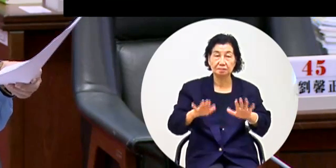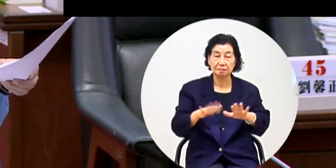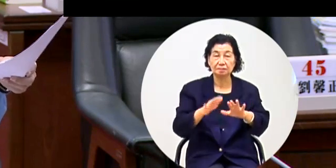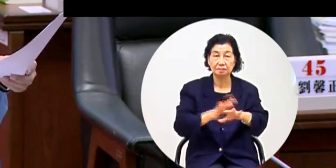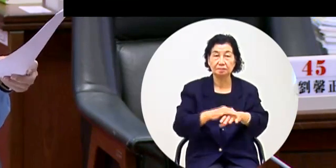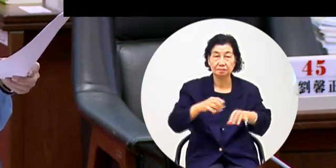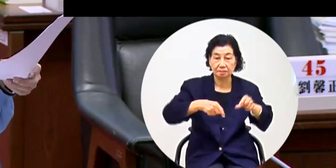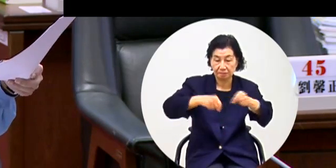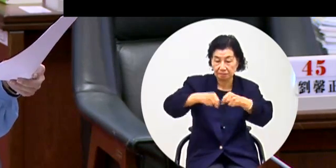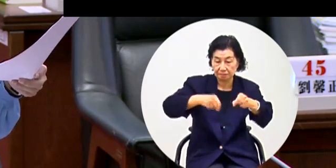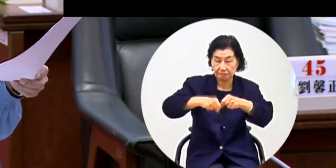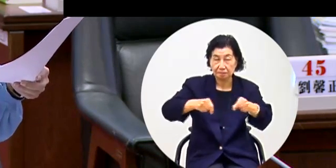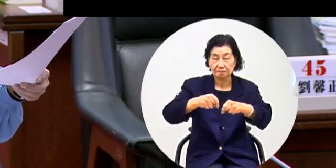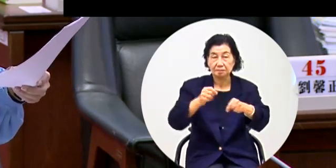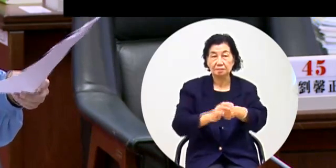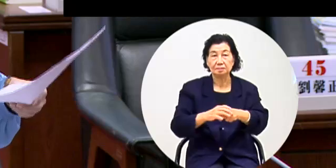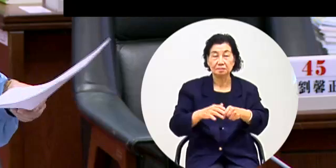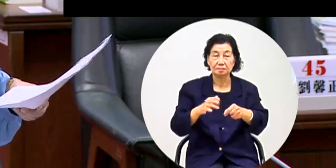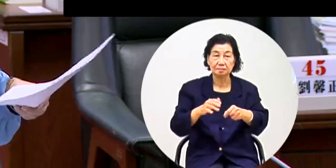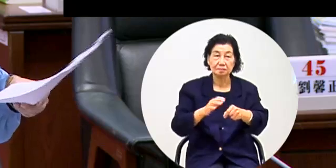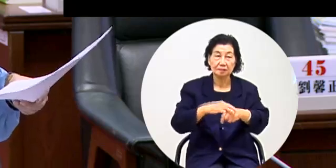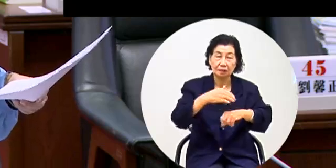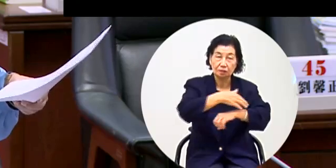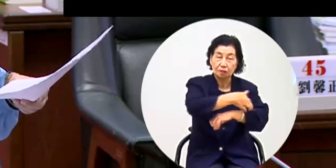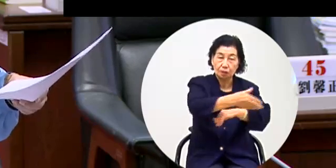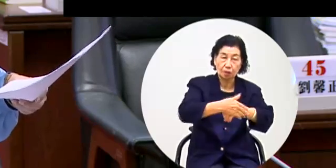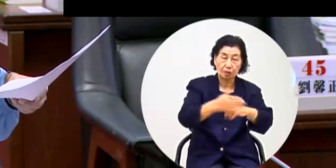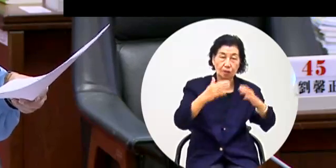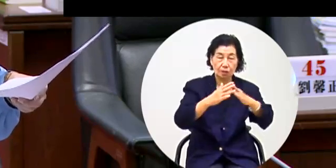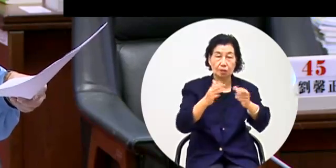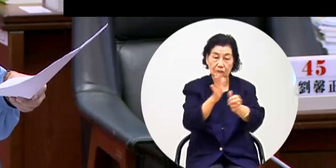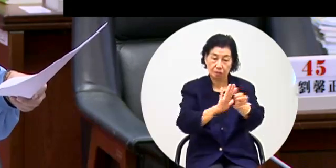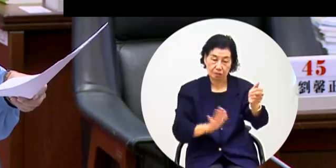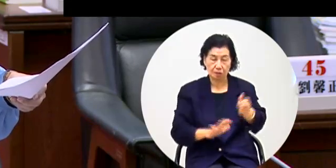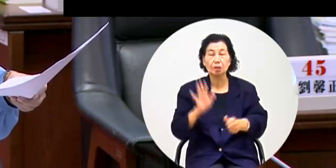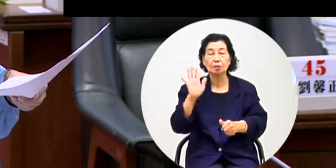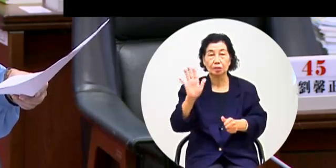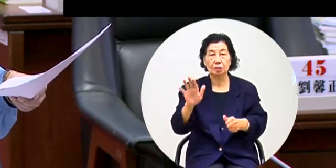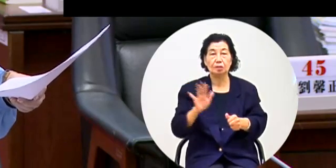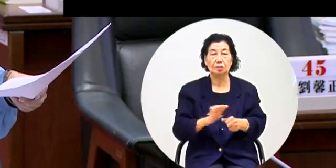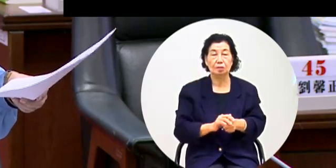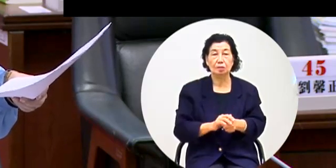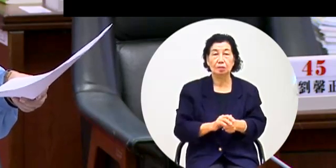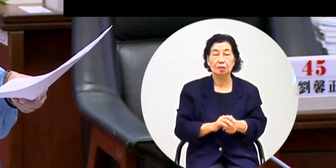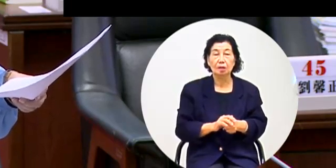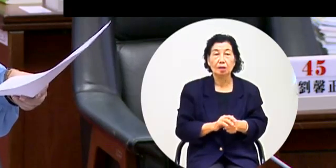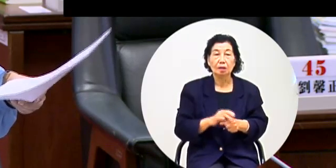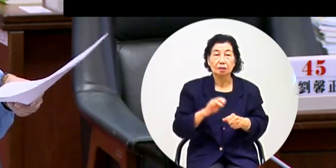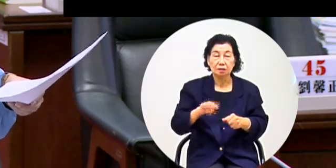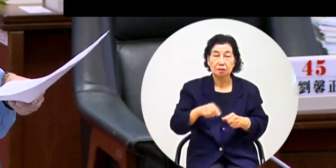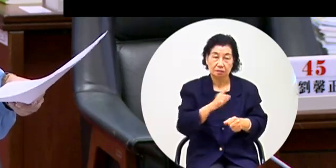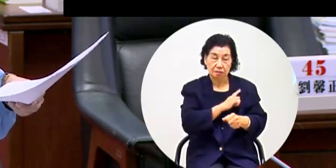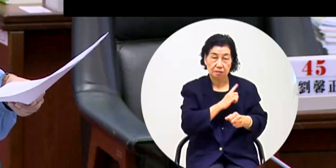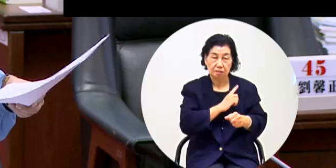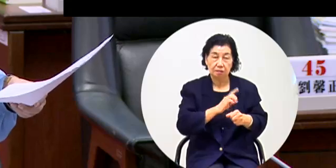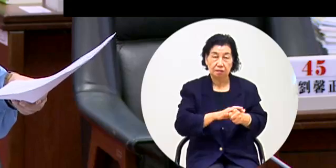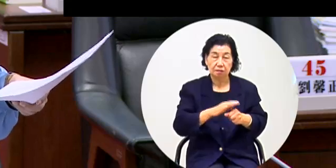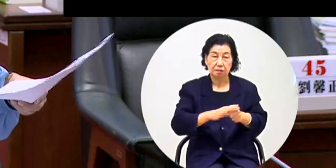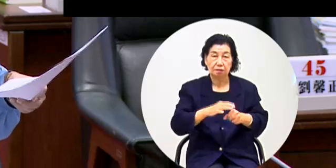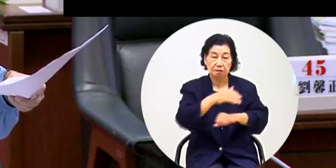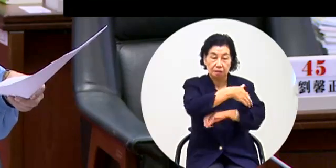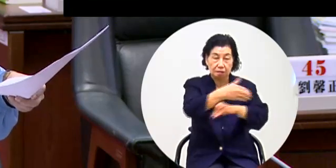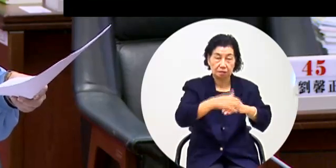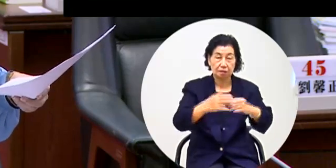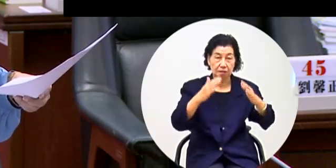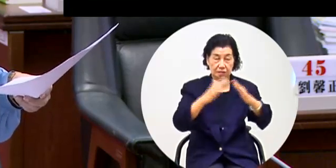那在109年的5月1号的时候，县市里面自己的规划的部分就要做公告，这个做公告表示就是说